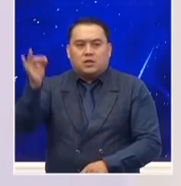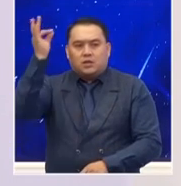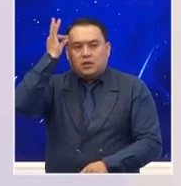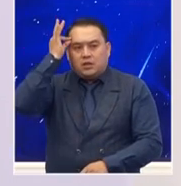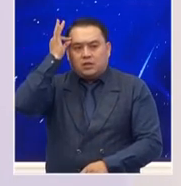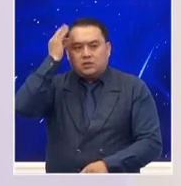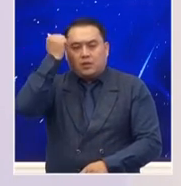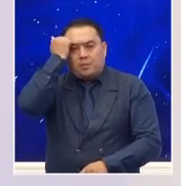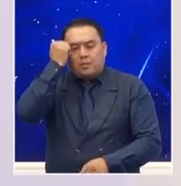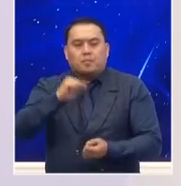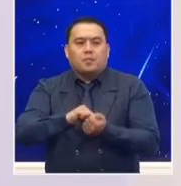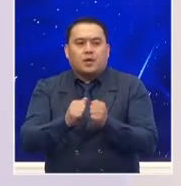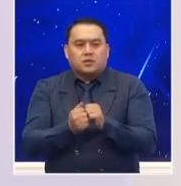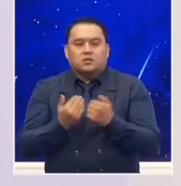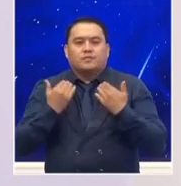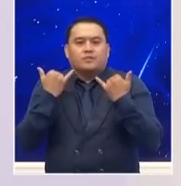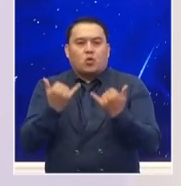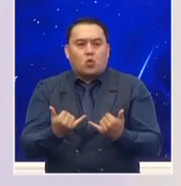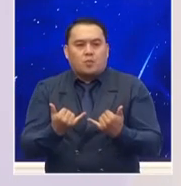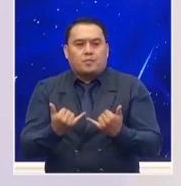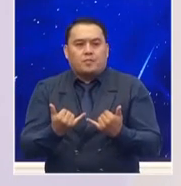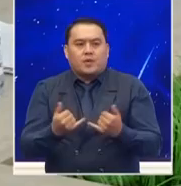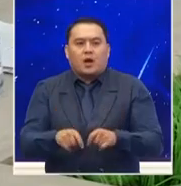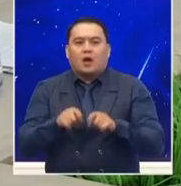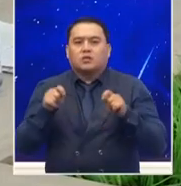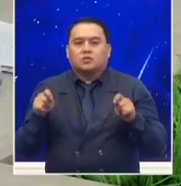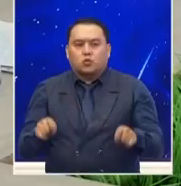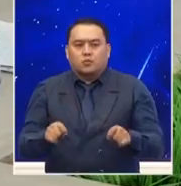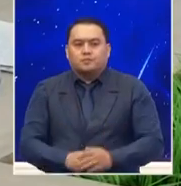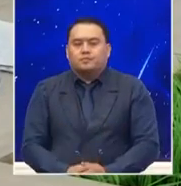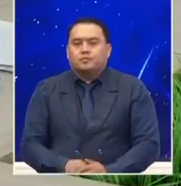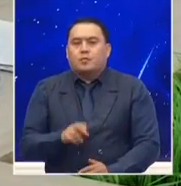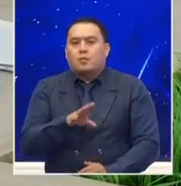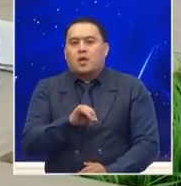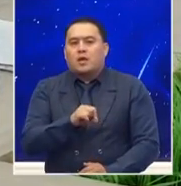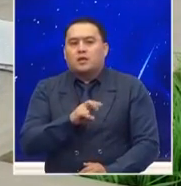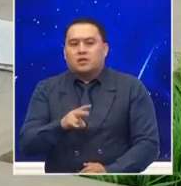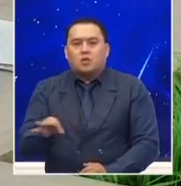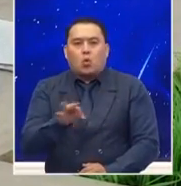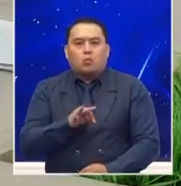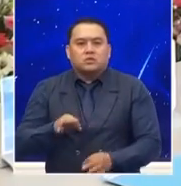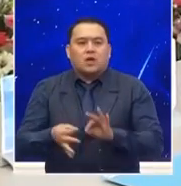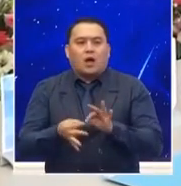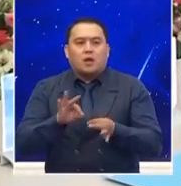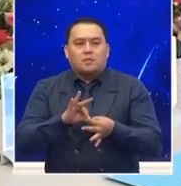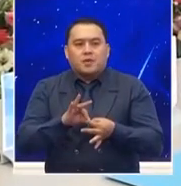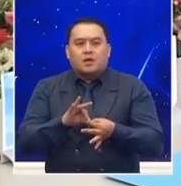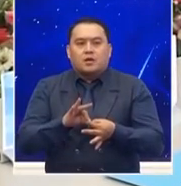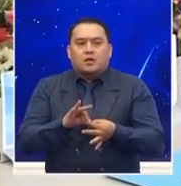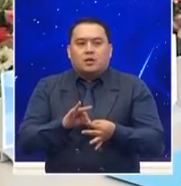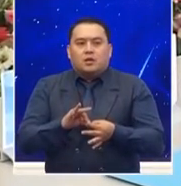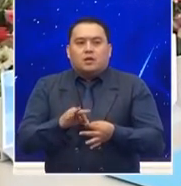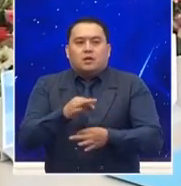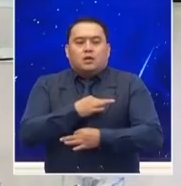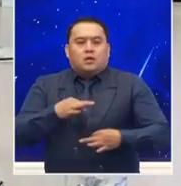тағзым етіп жүрсін деп сол ниетпен ашып отырмыз. Бейсен Құранбек атындағы облыстық олимпиада қорытындысы да туған күнінде